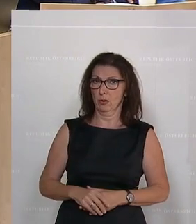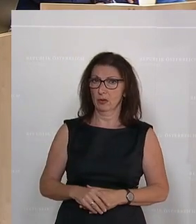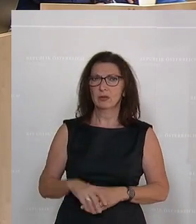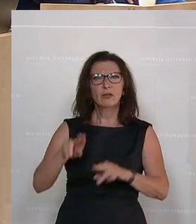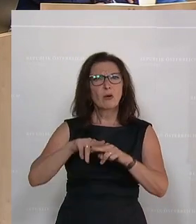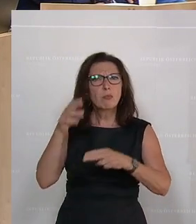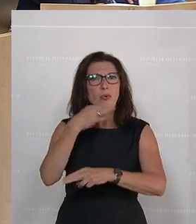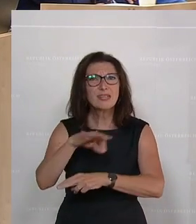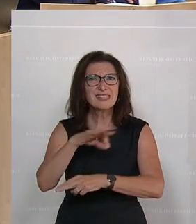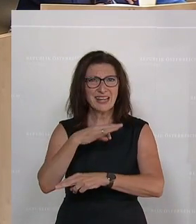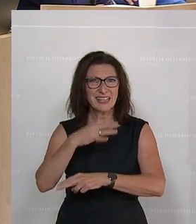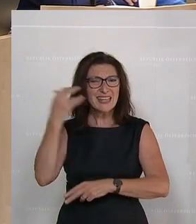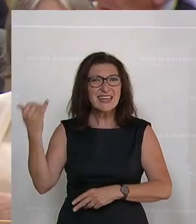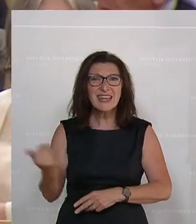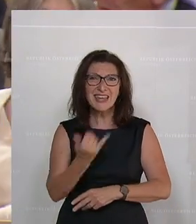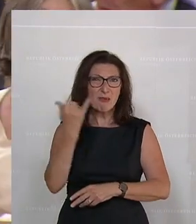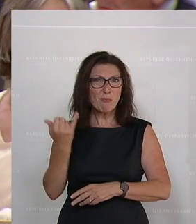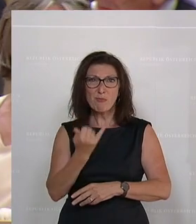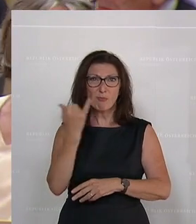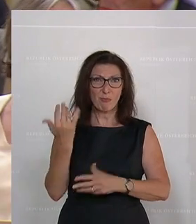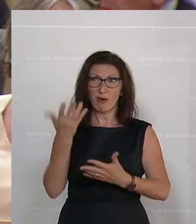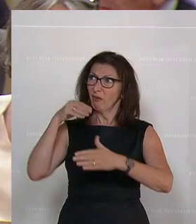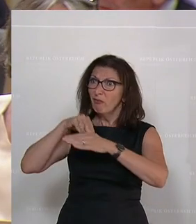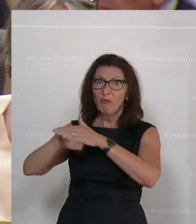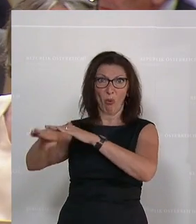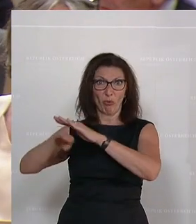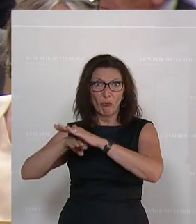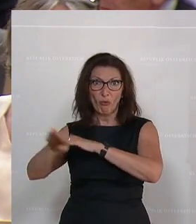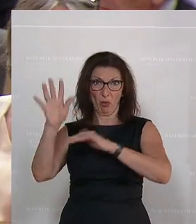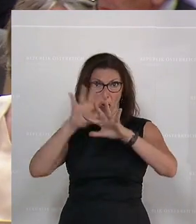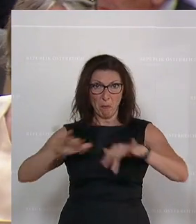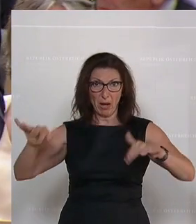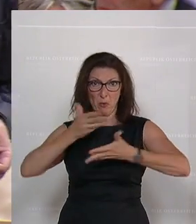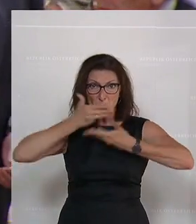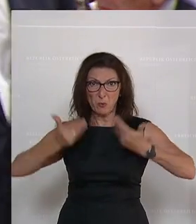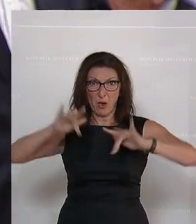der ständig vor dem parlament flüchtete dies hat auch nicht die optimale lösung dankeschön